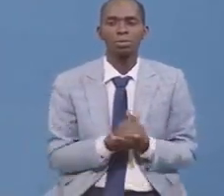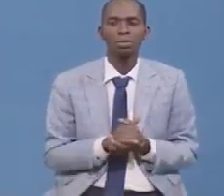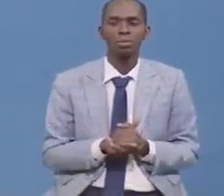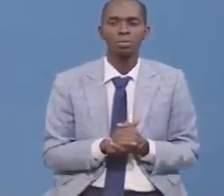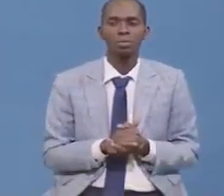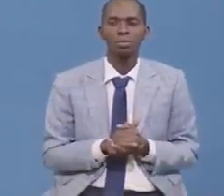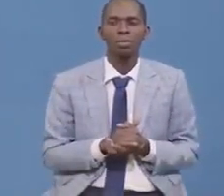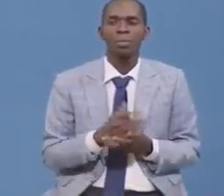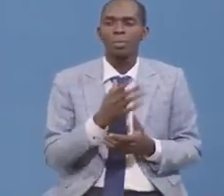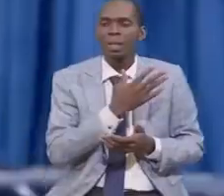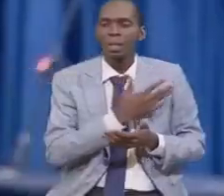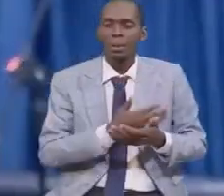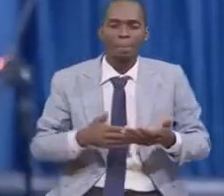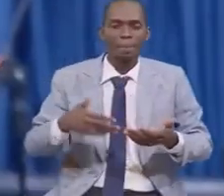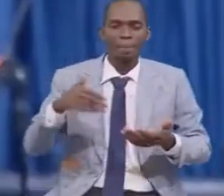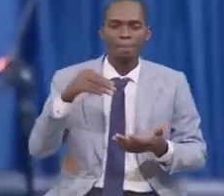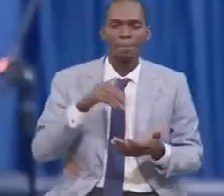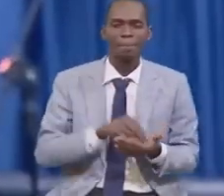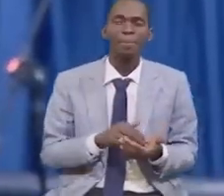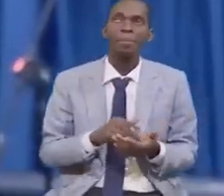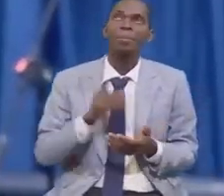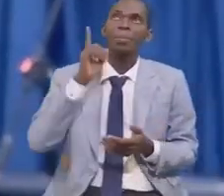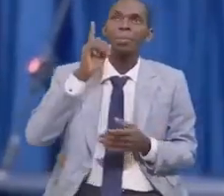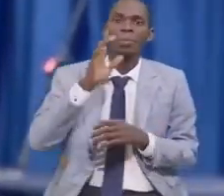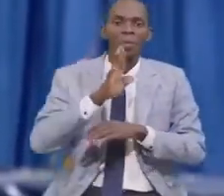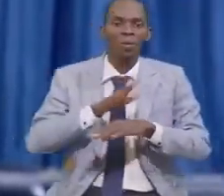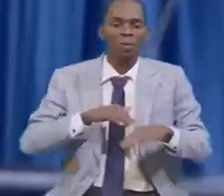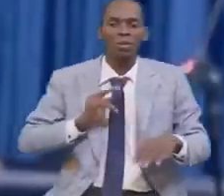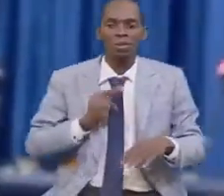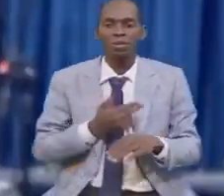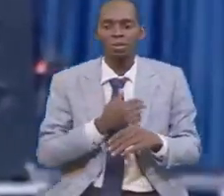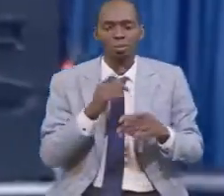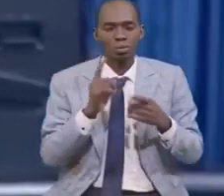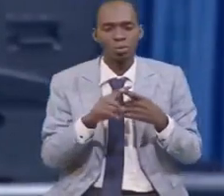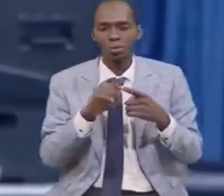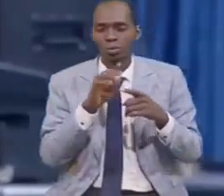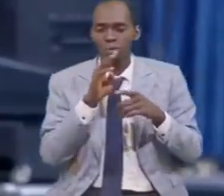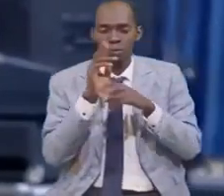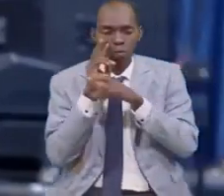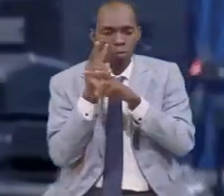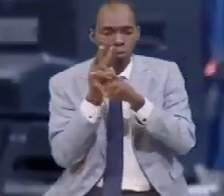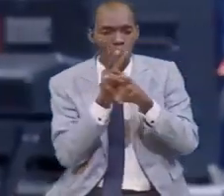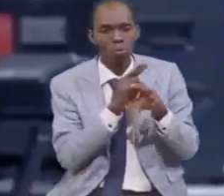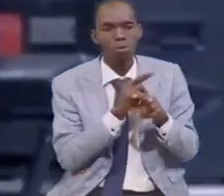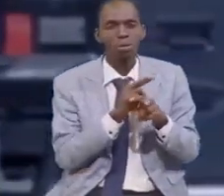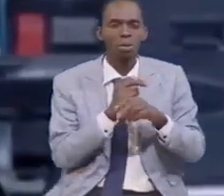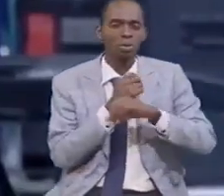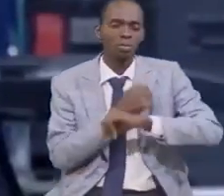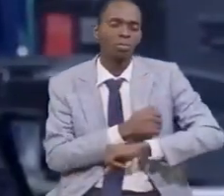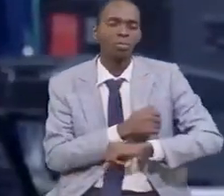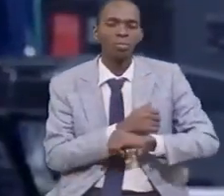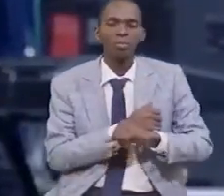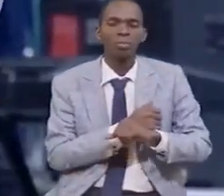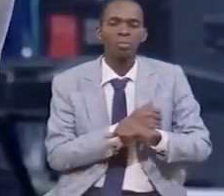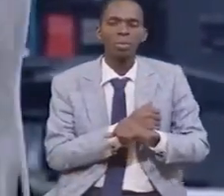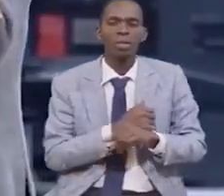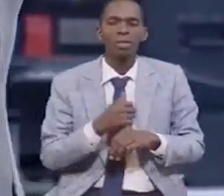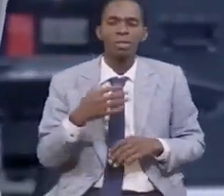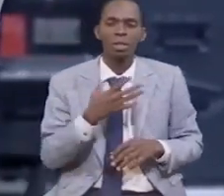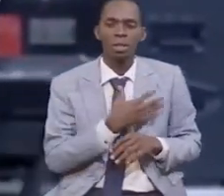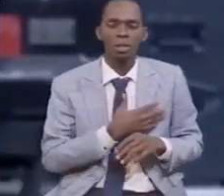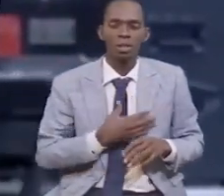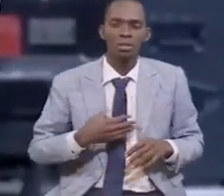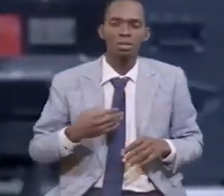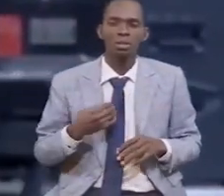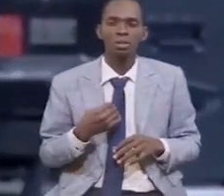గురించి మాట్లాడుకుంటున్నాం. He calls us to watch. ఆయన మనల్ని గమనించుకోమని పిలుస్తున్నాడు. If you use the concordance, you are going to find